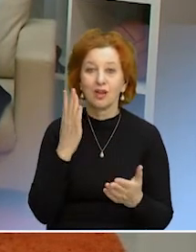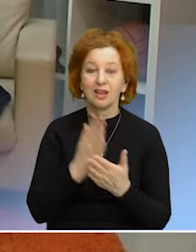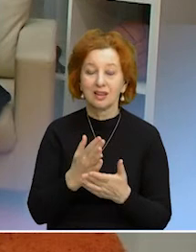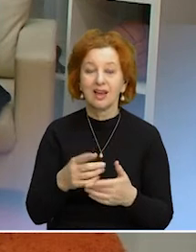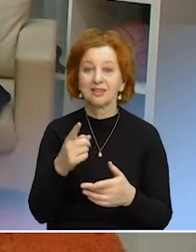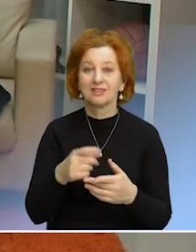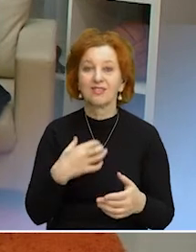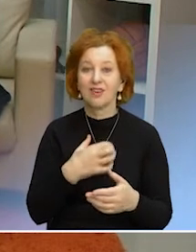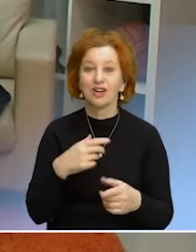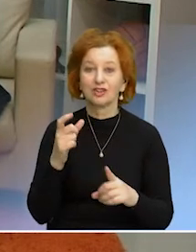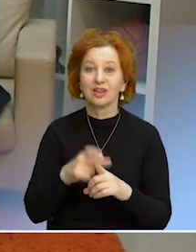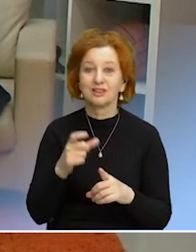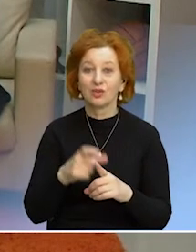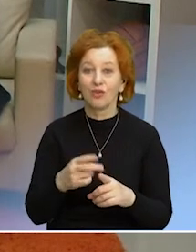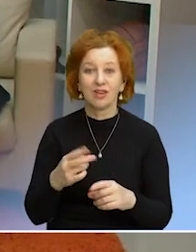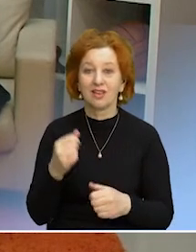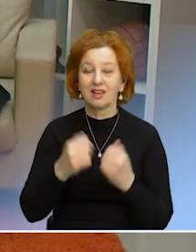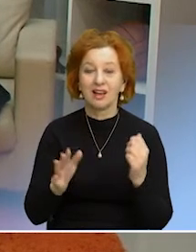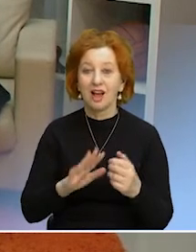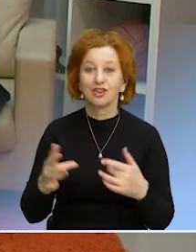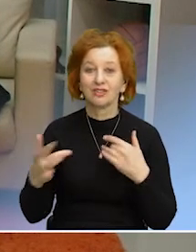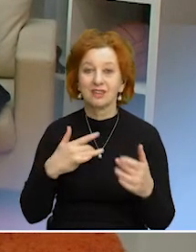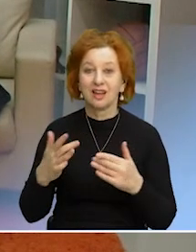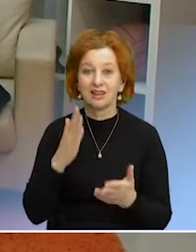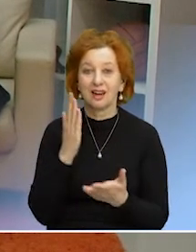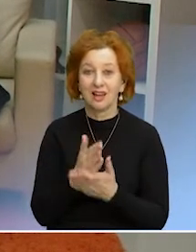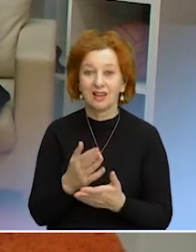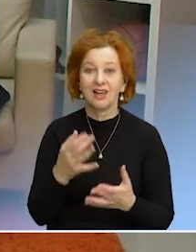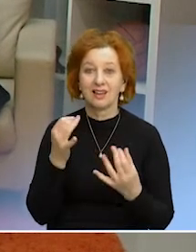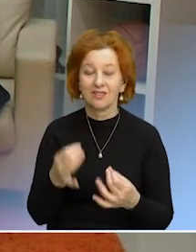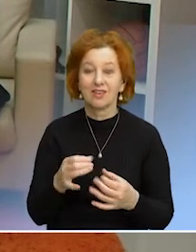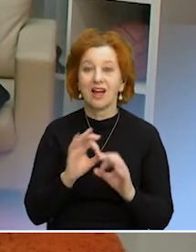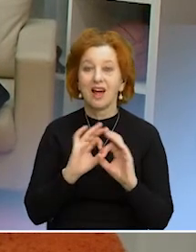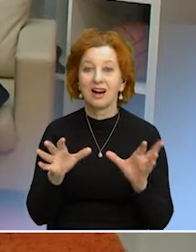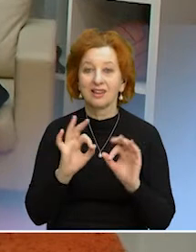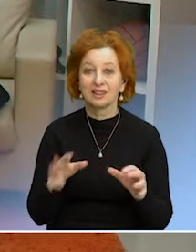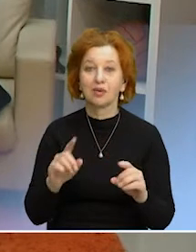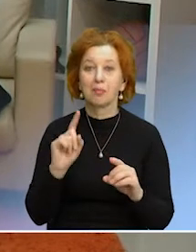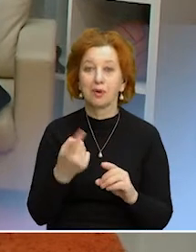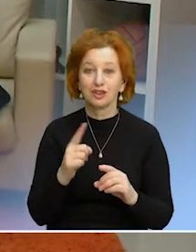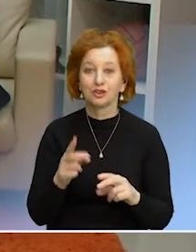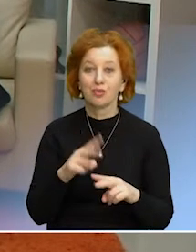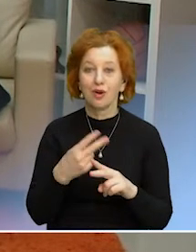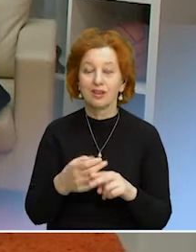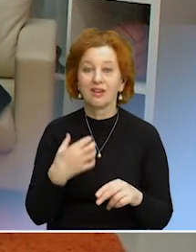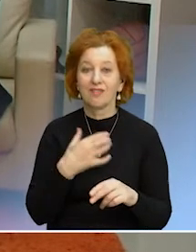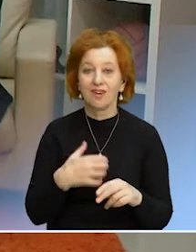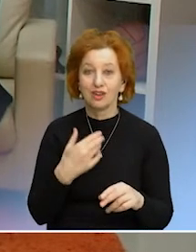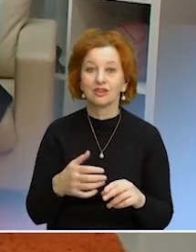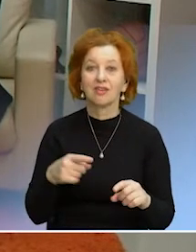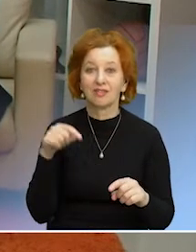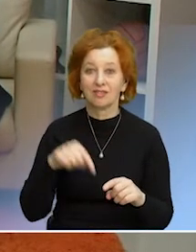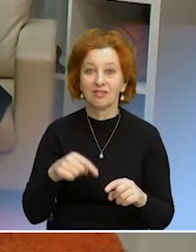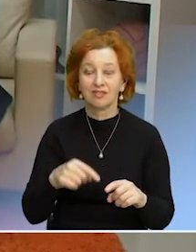есть такое ключевое, очень важное слово, которое не у каждого театра есть академически. И вот расскажите нам, почему это так важно в